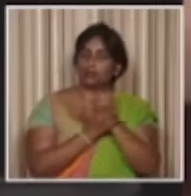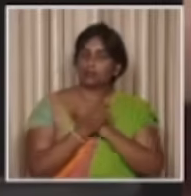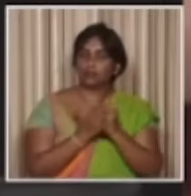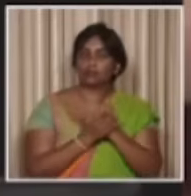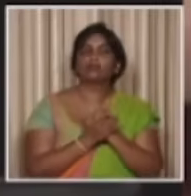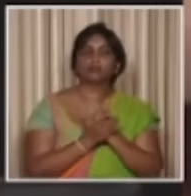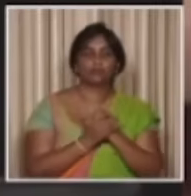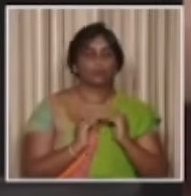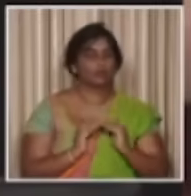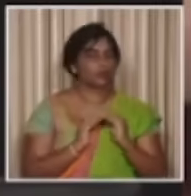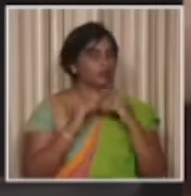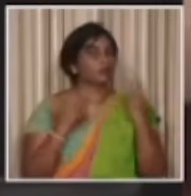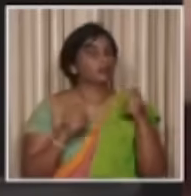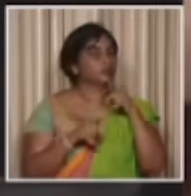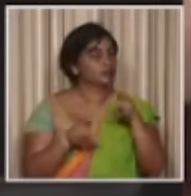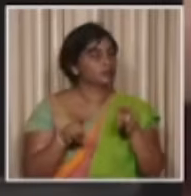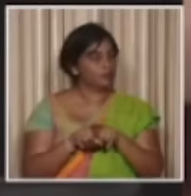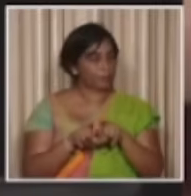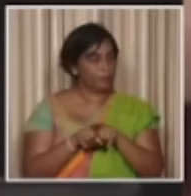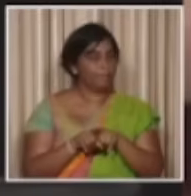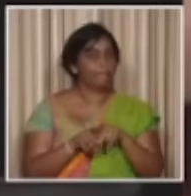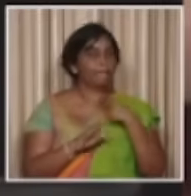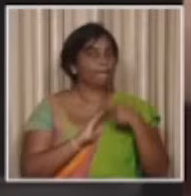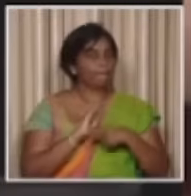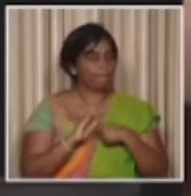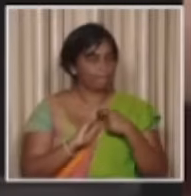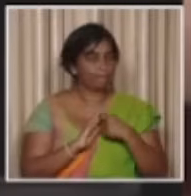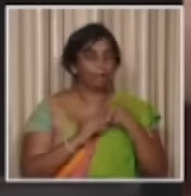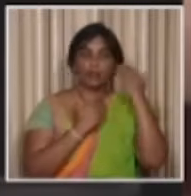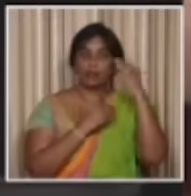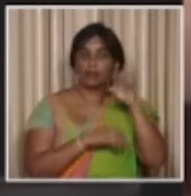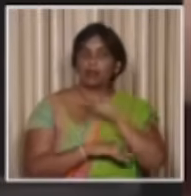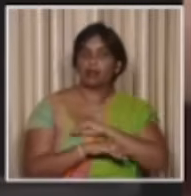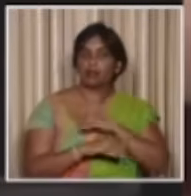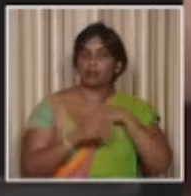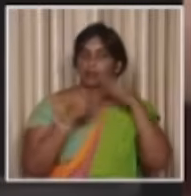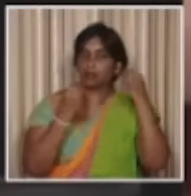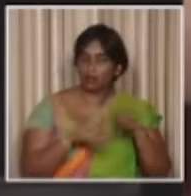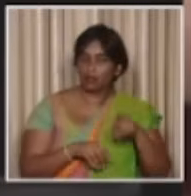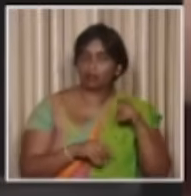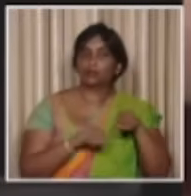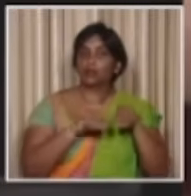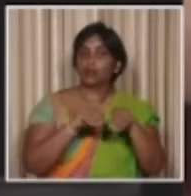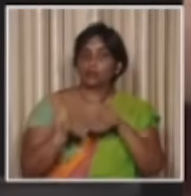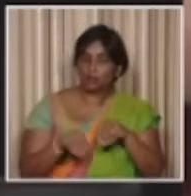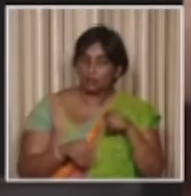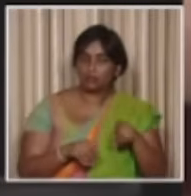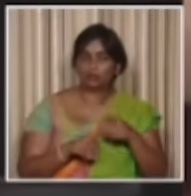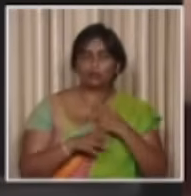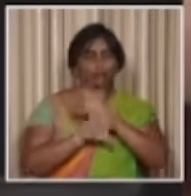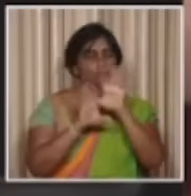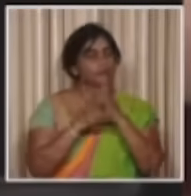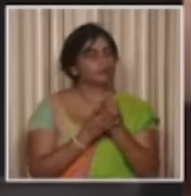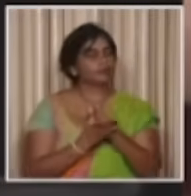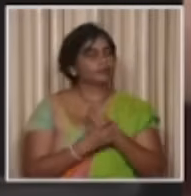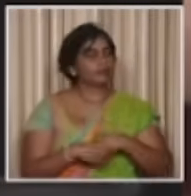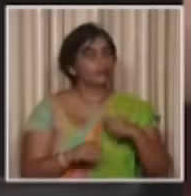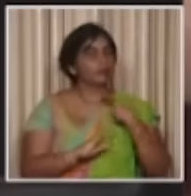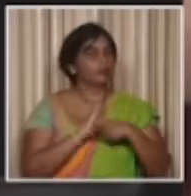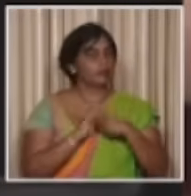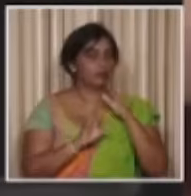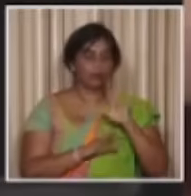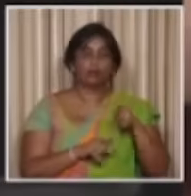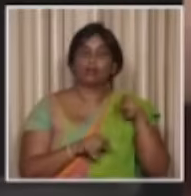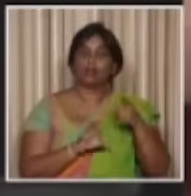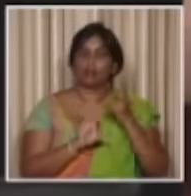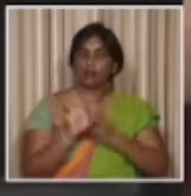අදවත් ගොඩනැගිලා නැහැ. ඒ වගේම තමයි රටේ අපනයන ආදායම බිඳවැටලා ගියා. කෘෂි කර්මාන්තෙන් නැතරම නැති වෙලා රටේ ගියා.